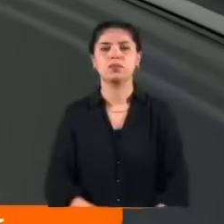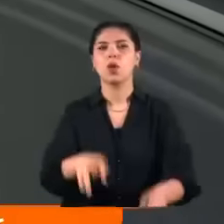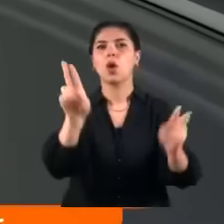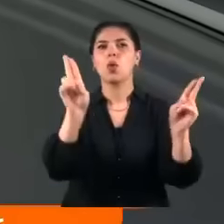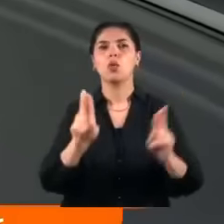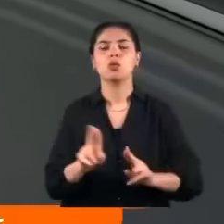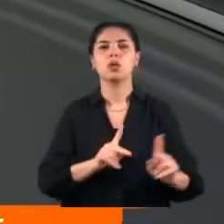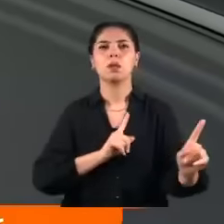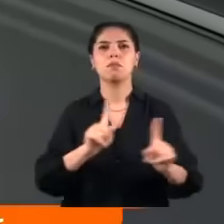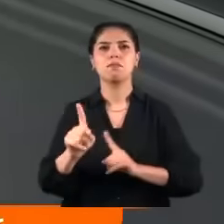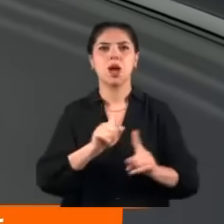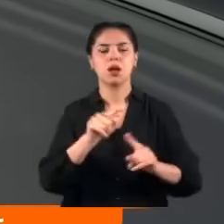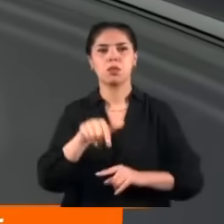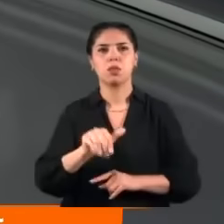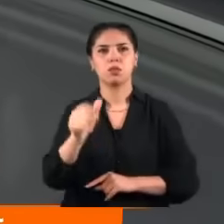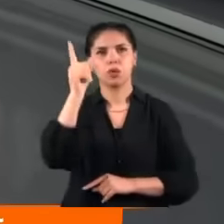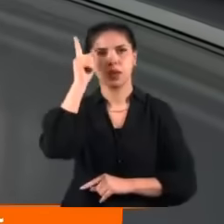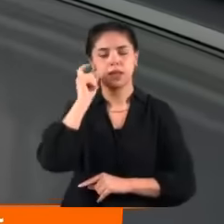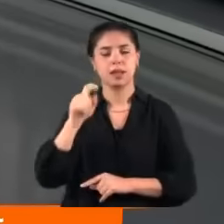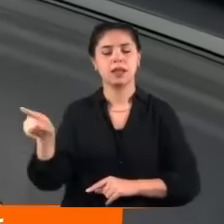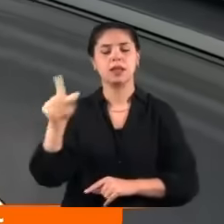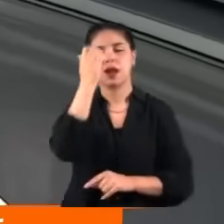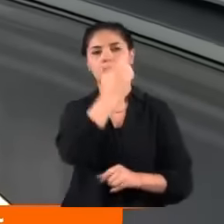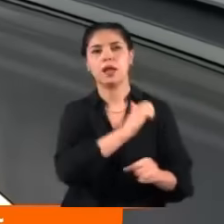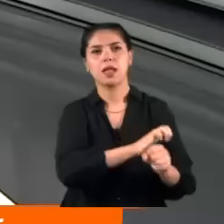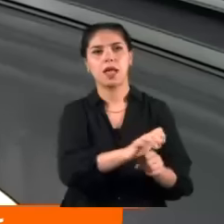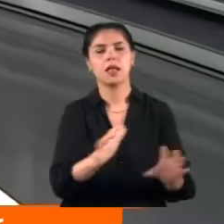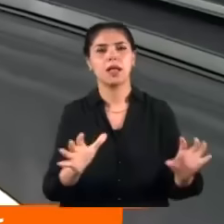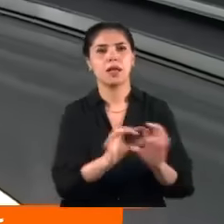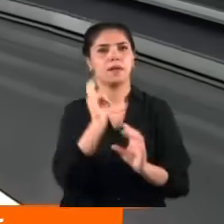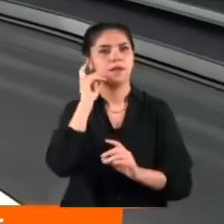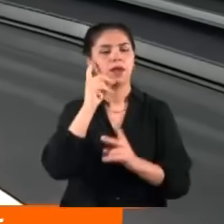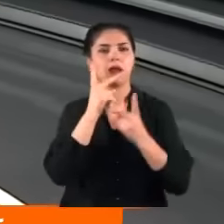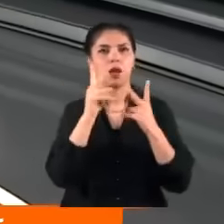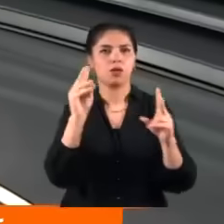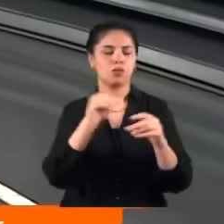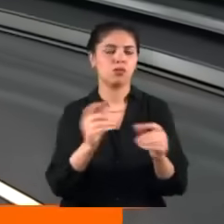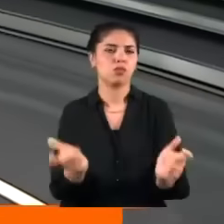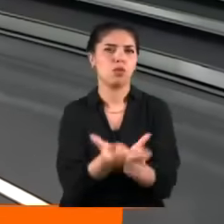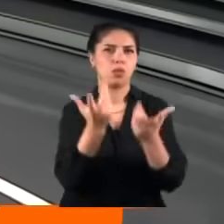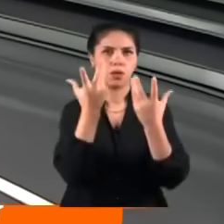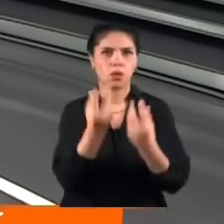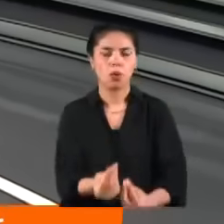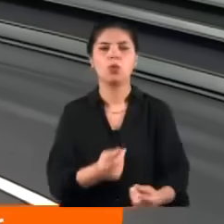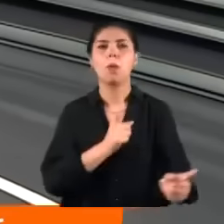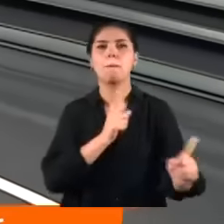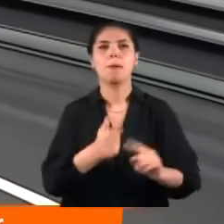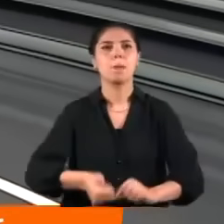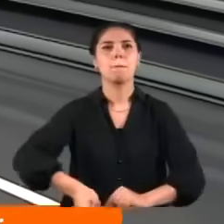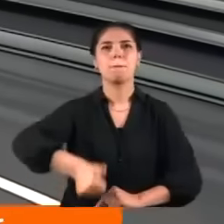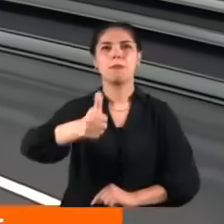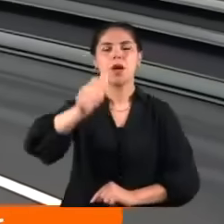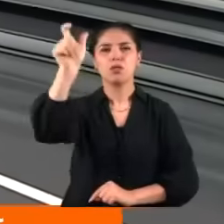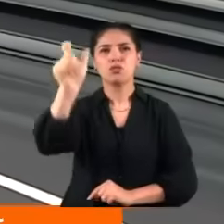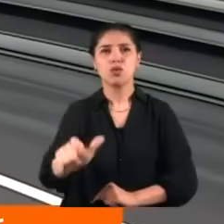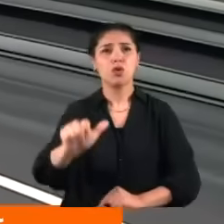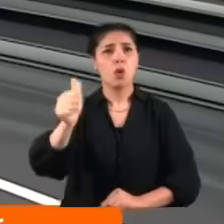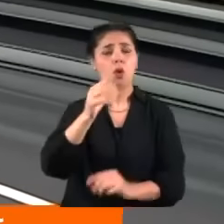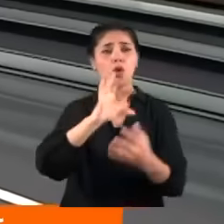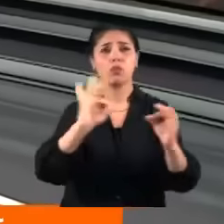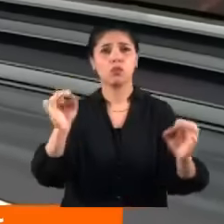Uluslararası Adalet Divanı bugün İsrail'in Gazze'de yaptıklarına dair görüşünü açıklamak için toplandı. Mahkeme başkanının en çarpıcı